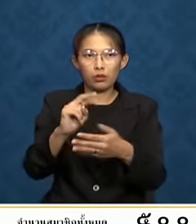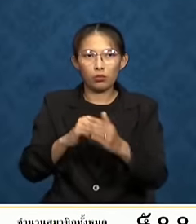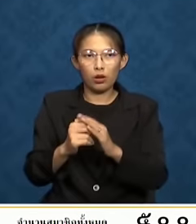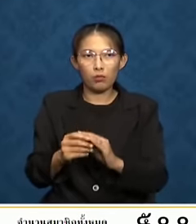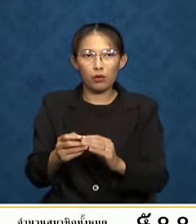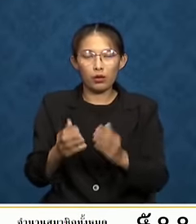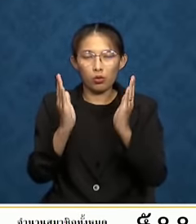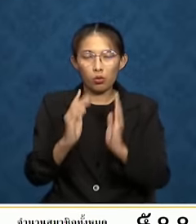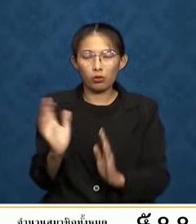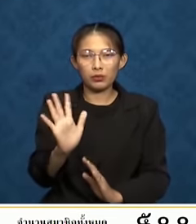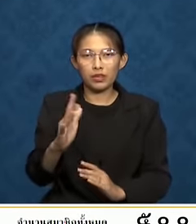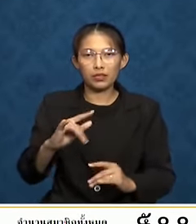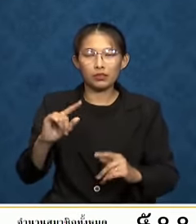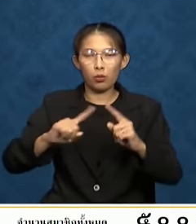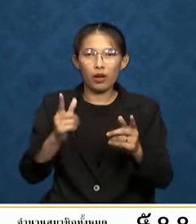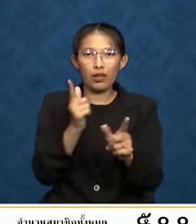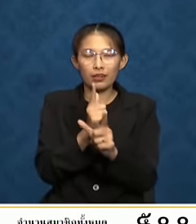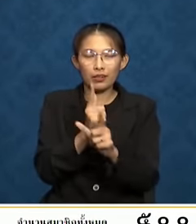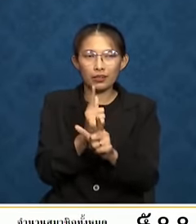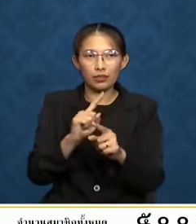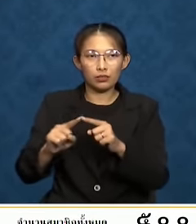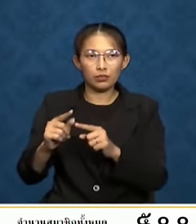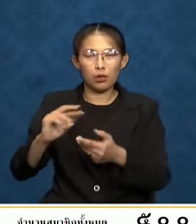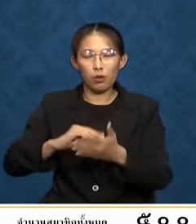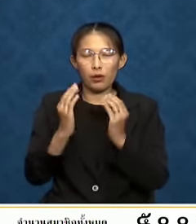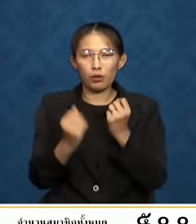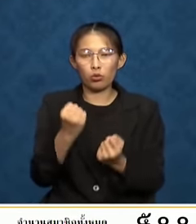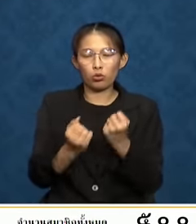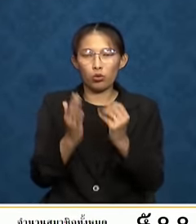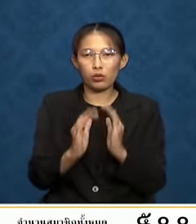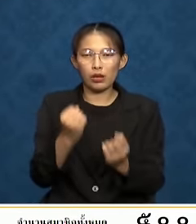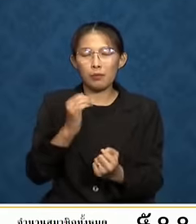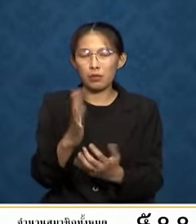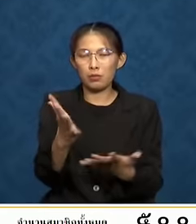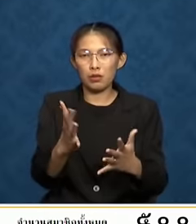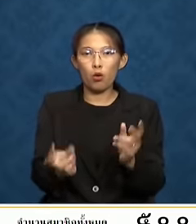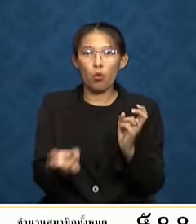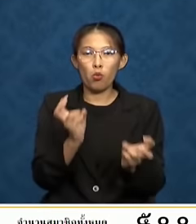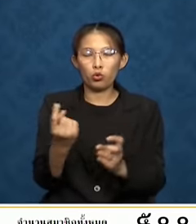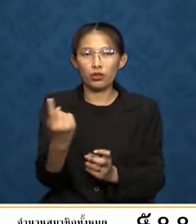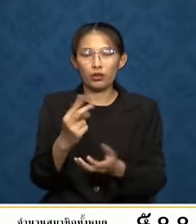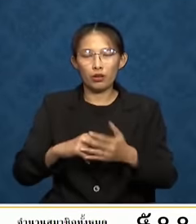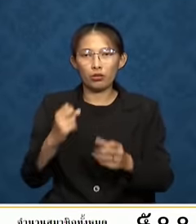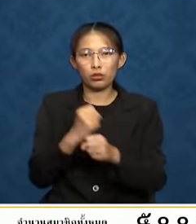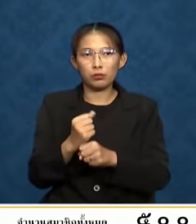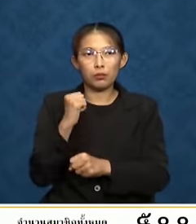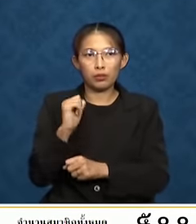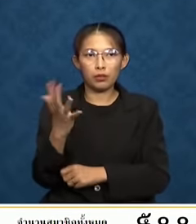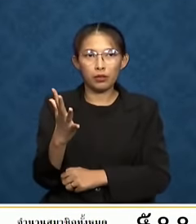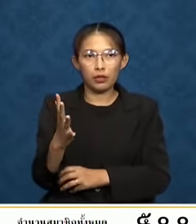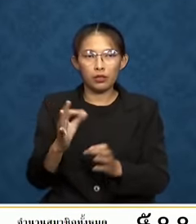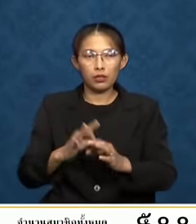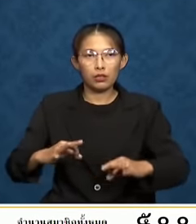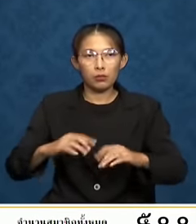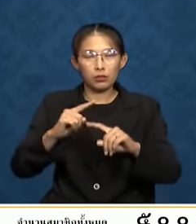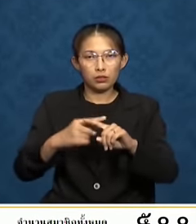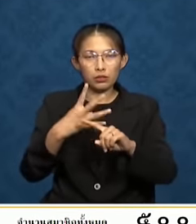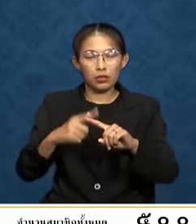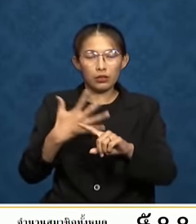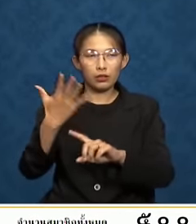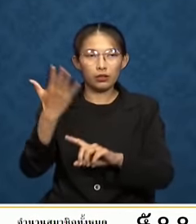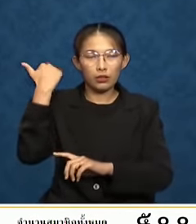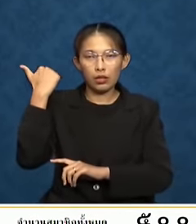กันแล้วนะครับเอาเหล็กรบกันนะมีแต่ไร้คนขับไร้คนขับไร้คนขับแล้วเราจะทำอย่างงี้อยู่ไม่ได้เพราะฉนั้นสัก 4-5เดือนที่แล้วท่านคง